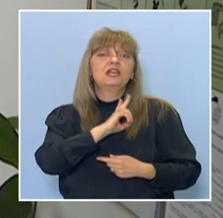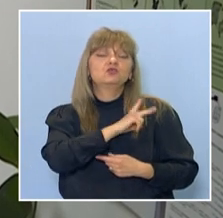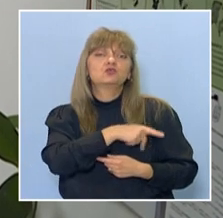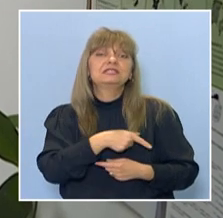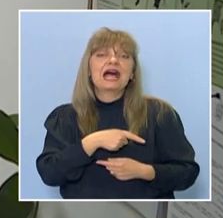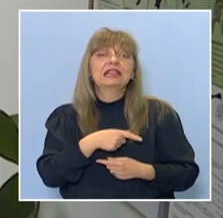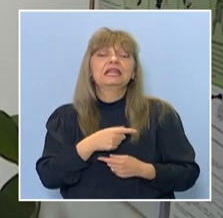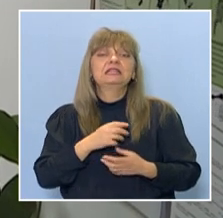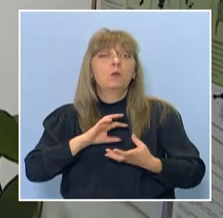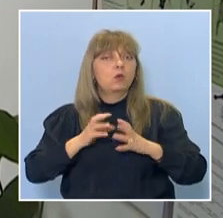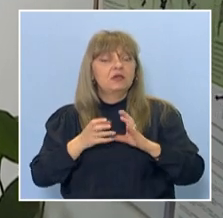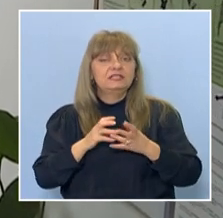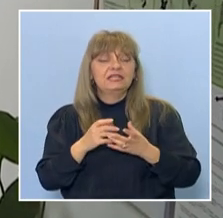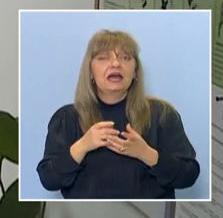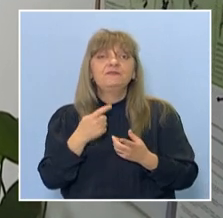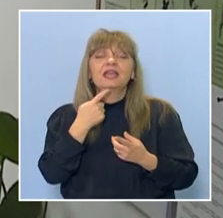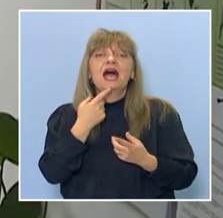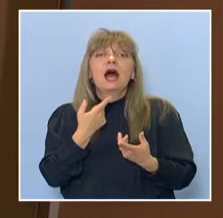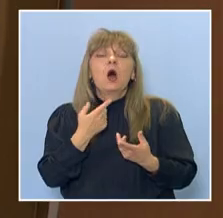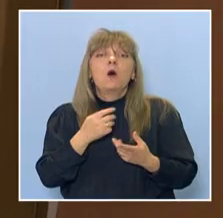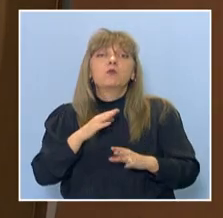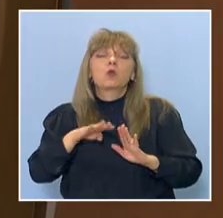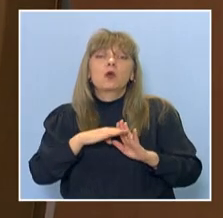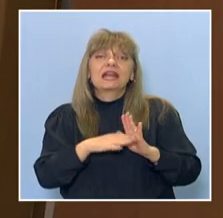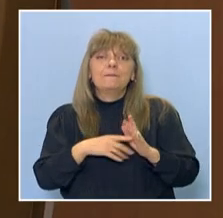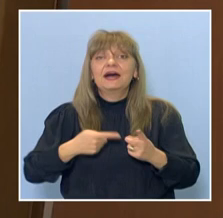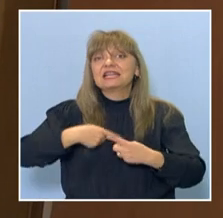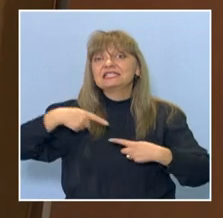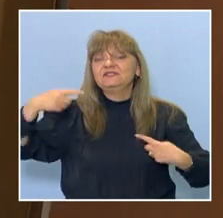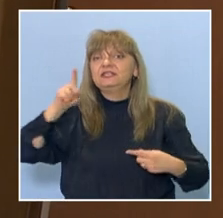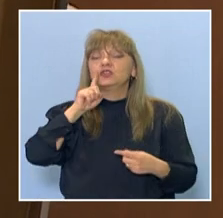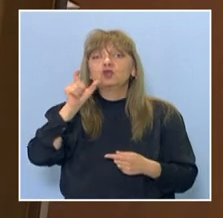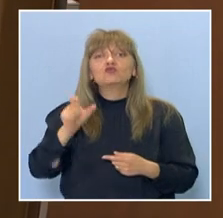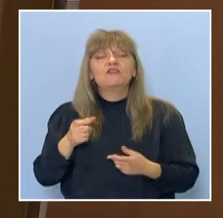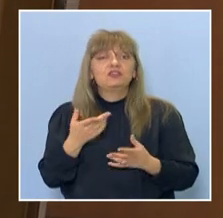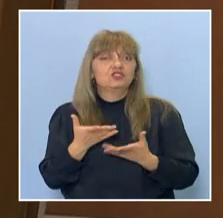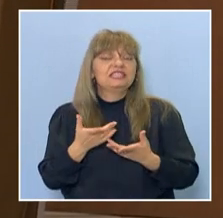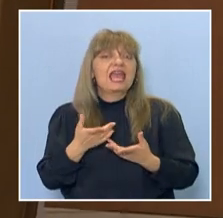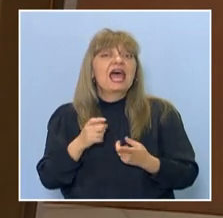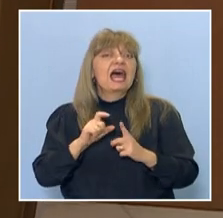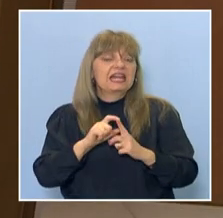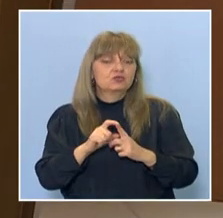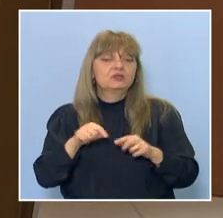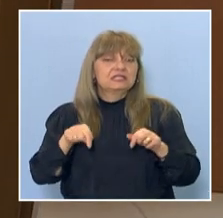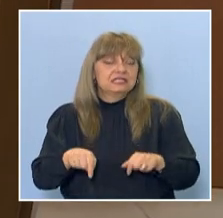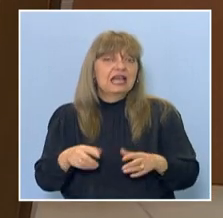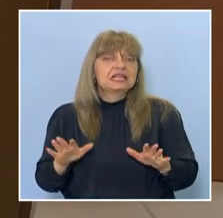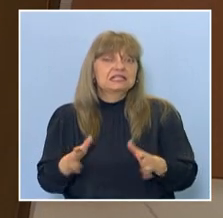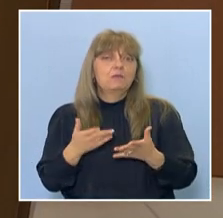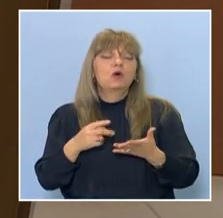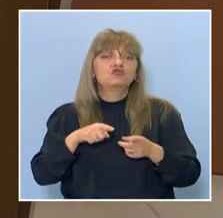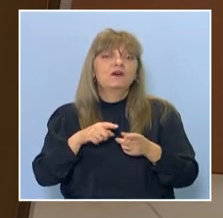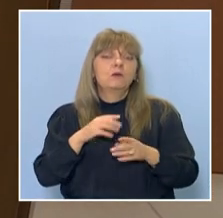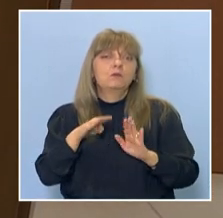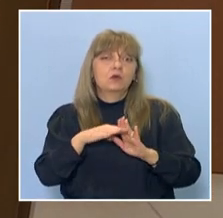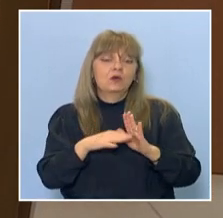оперативна програма «Развитие на човешките ресурси». Така започва работата по сегашния проект в подкрепа на уязвими